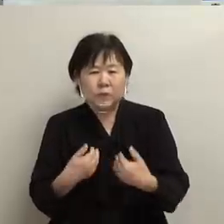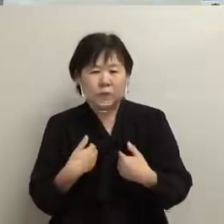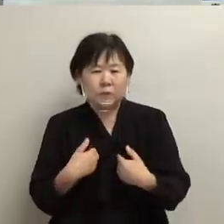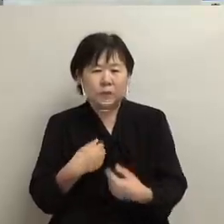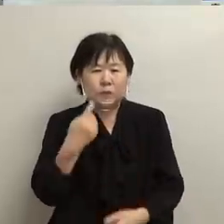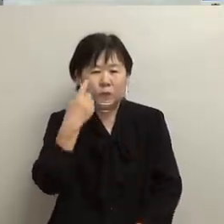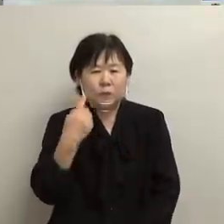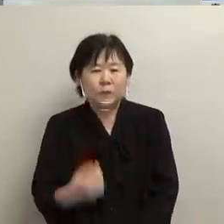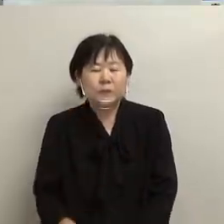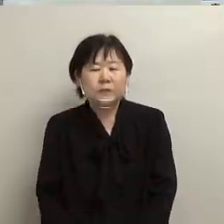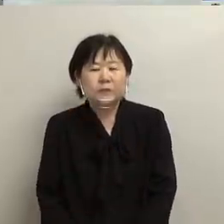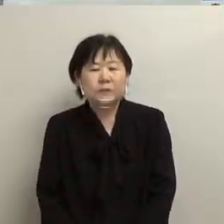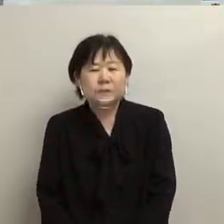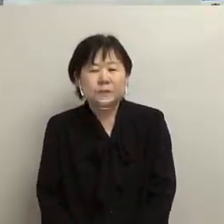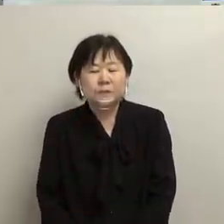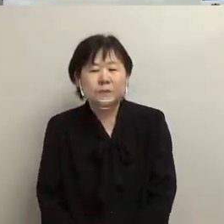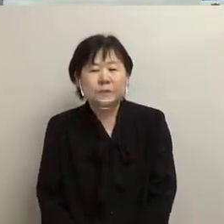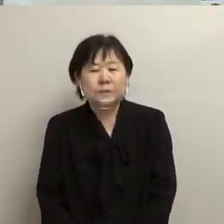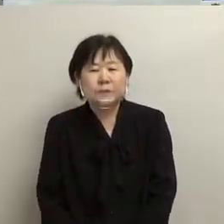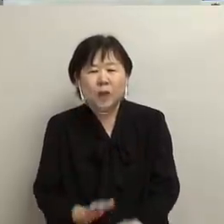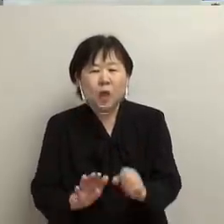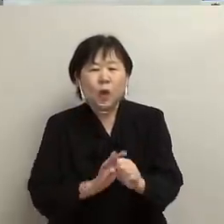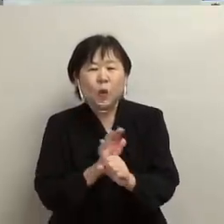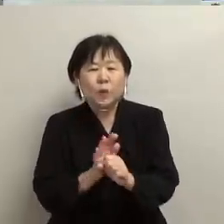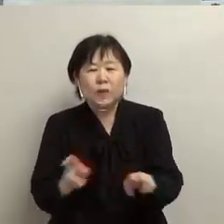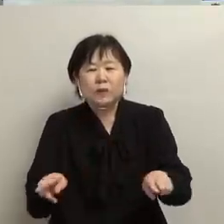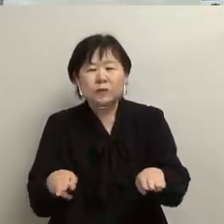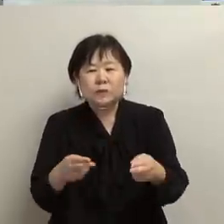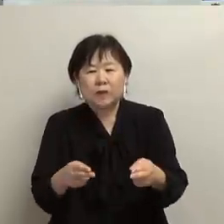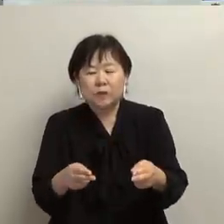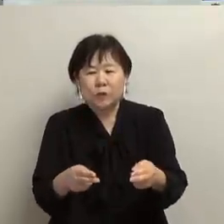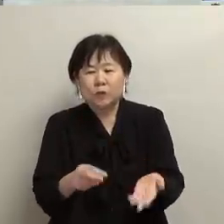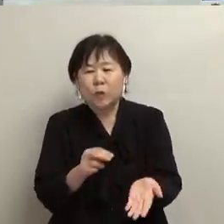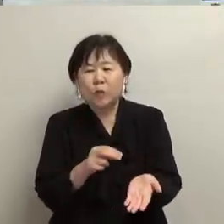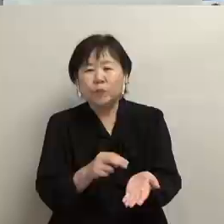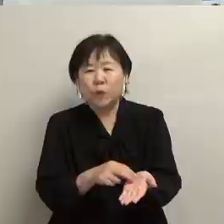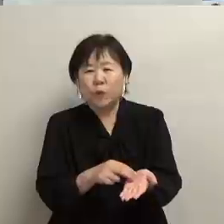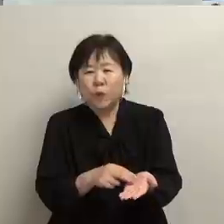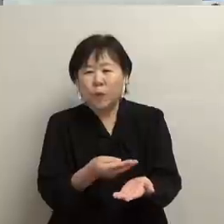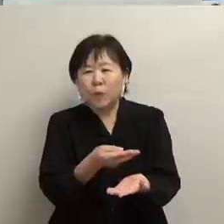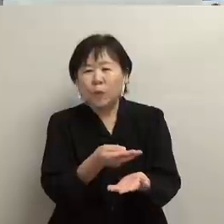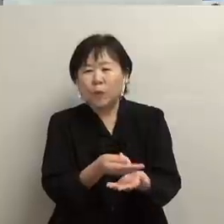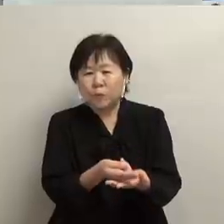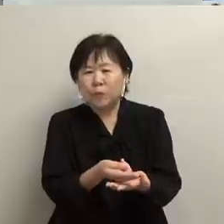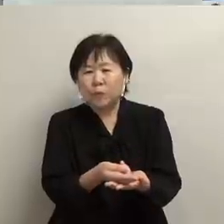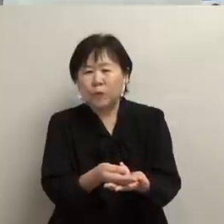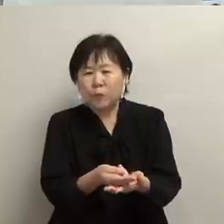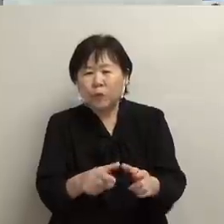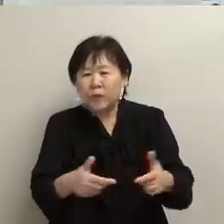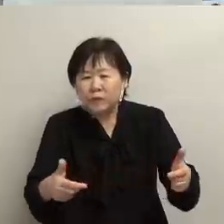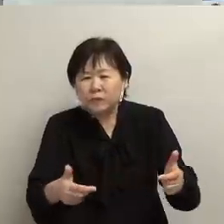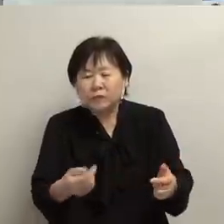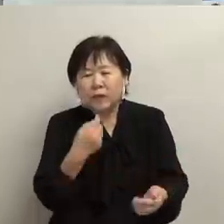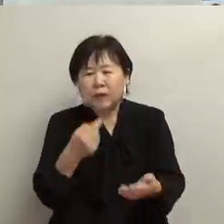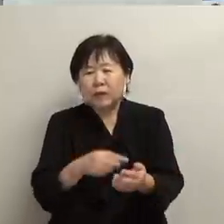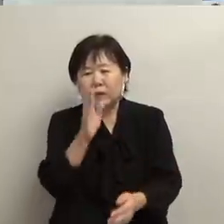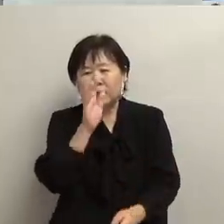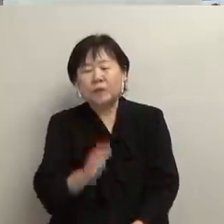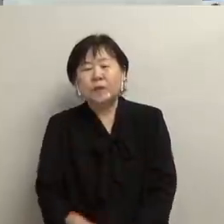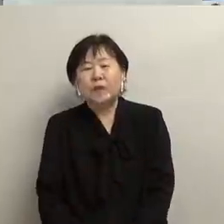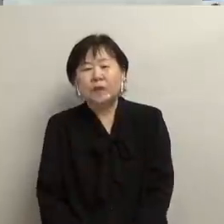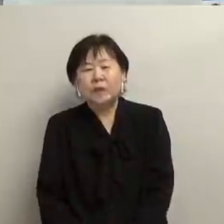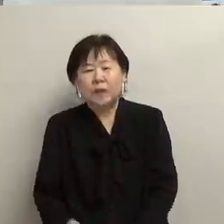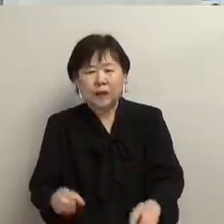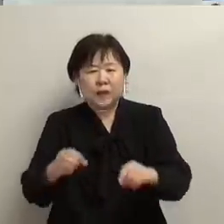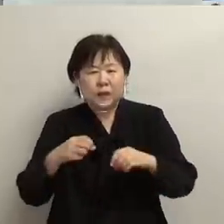あのなかなかこうホラーの専用病床を増やすっていうこともなかなかこれ簡単なことではなくてですね本当に抗感染